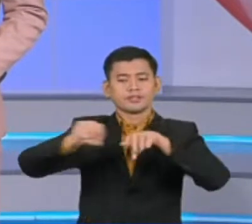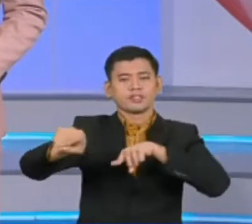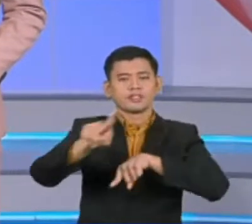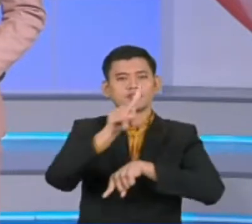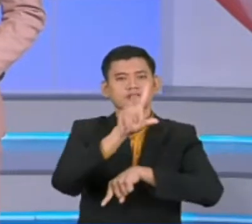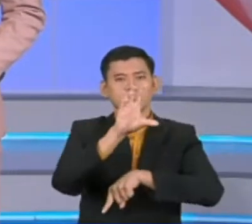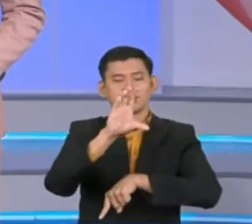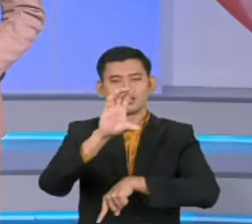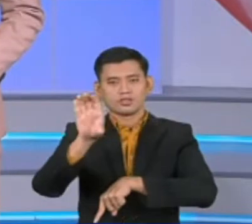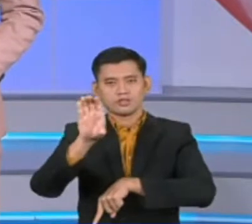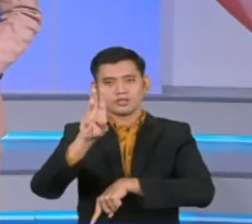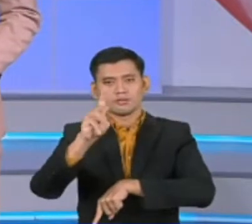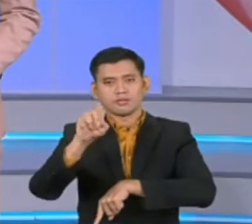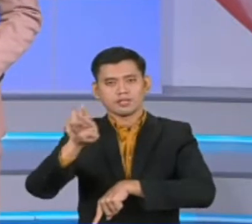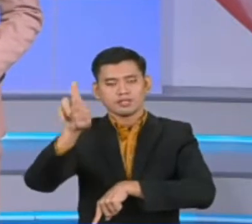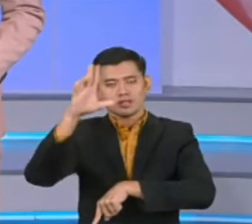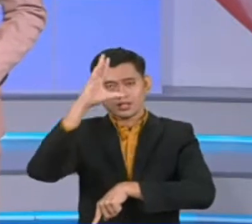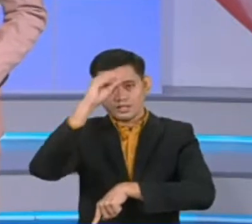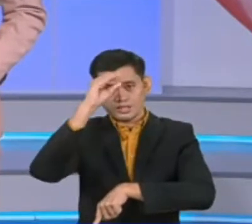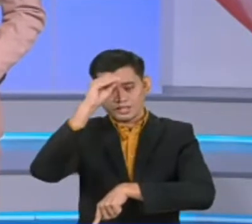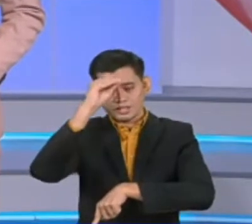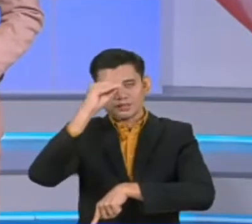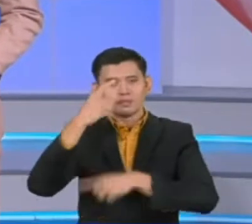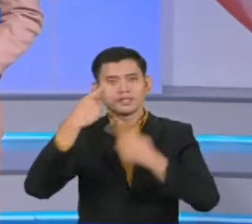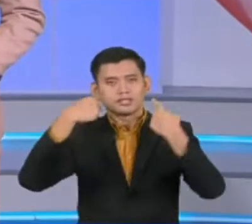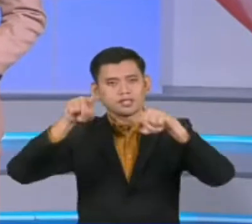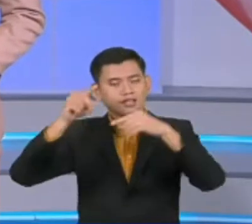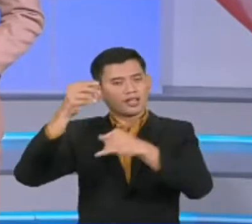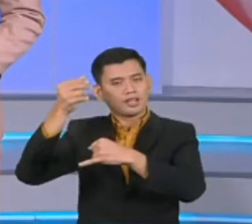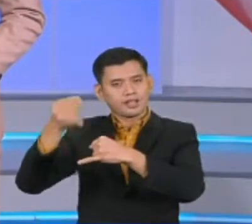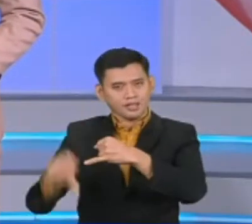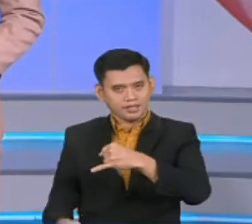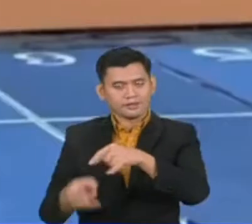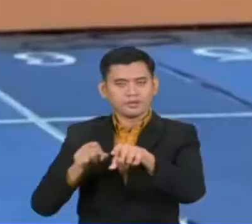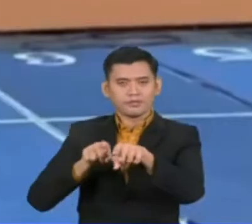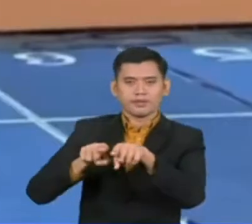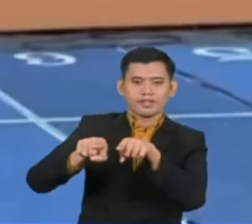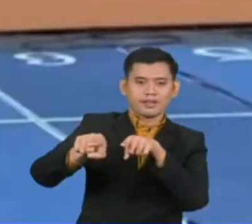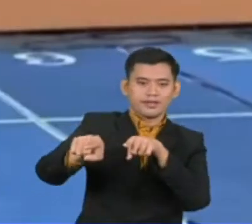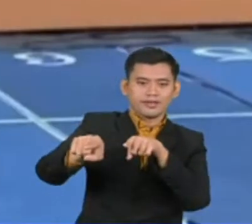di tempat kelima dalam saingan awal pagi tadi.